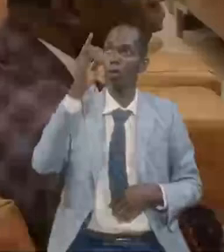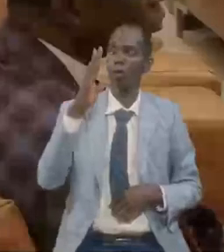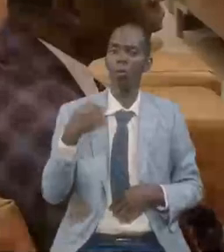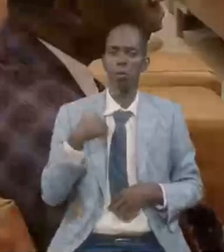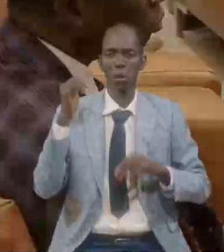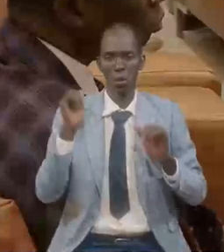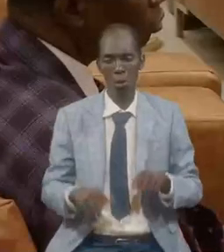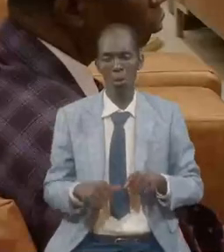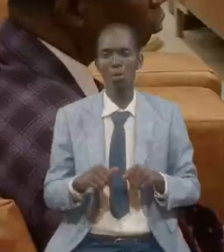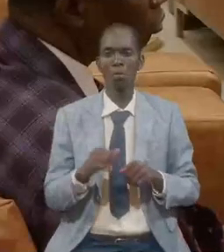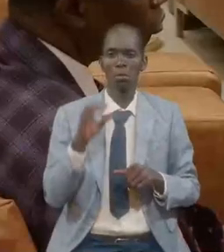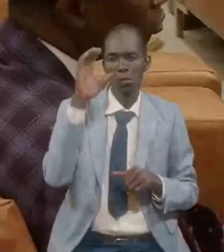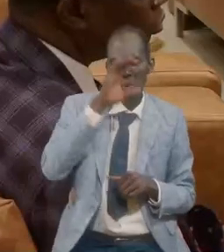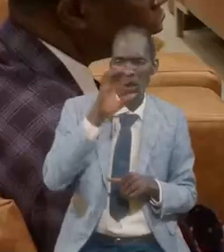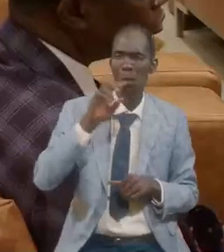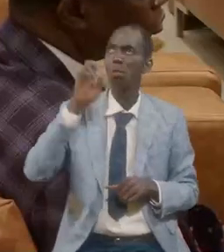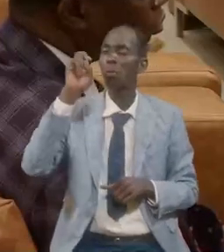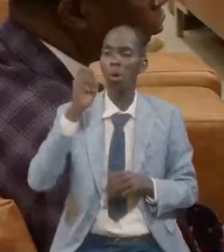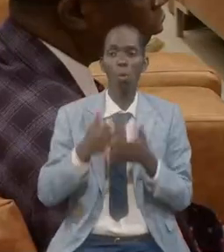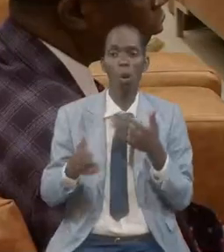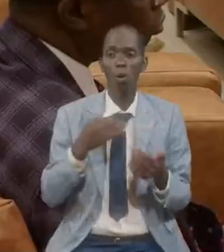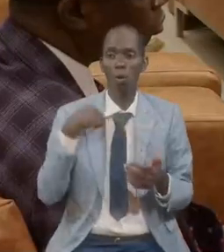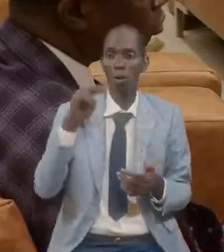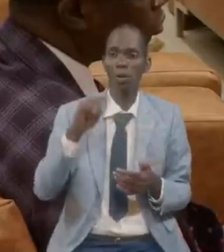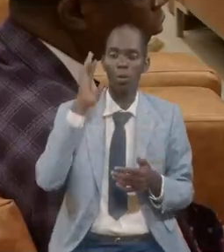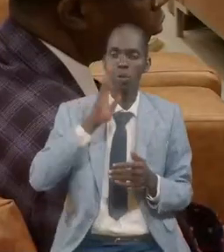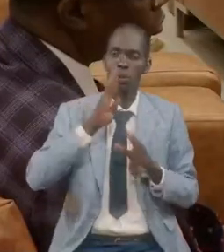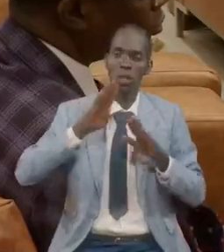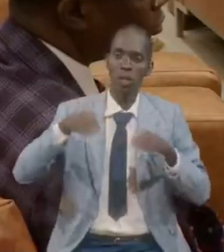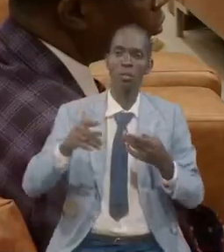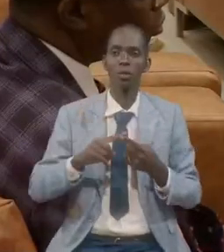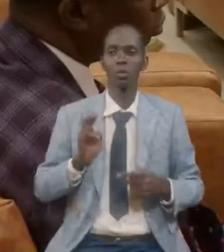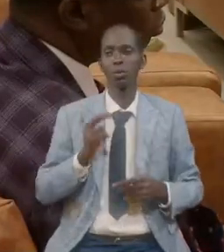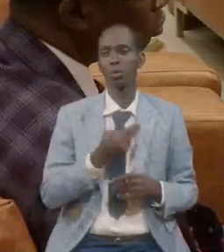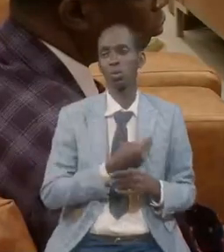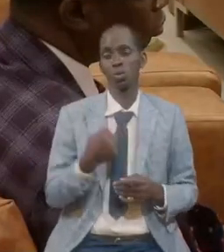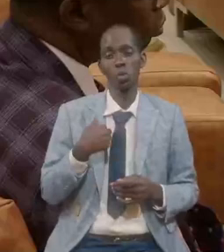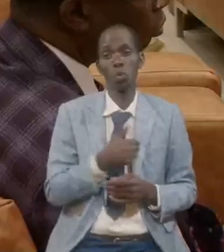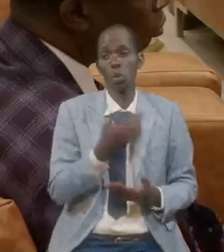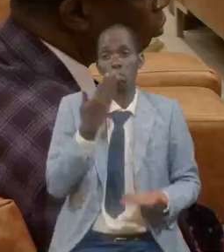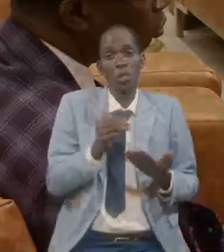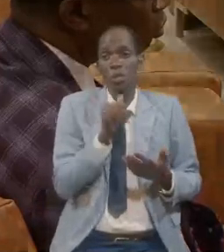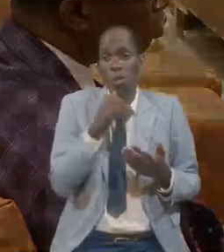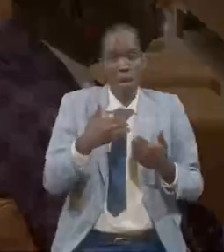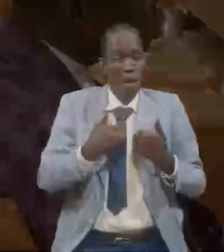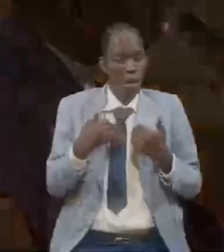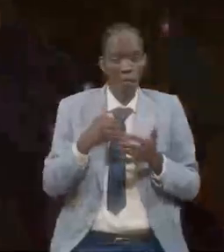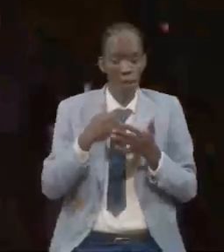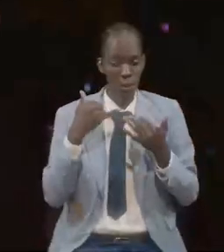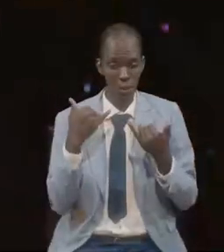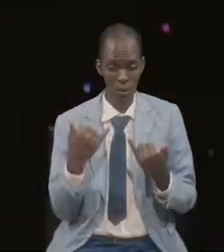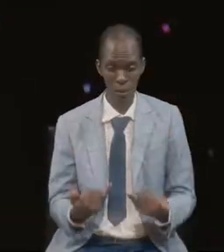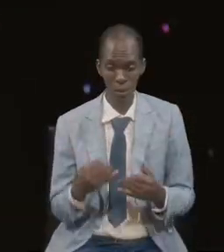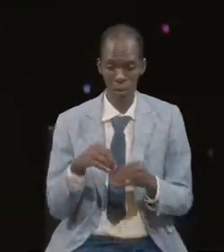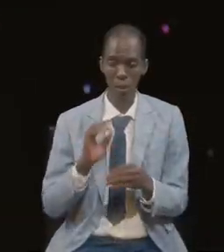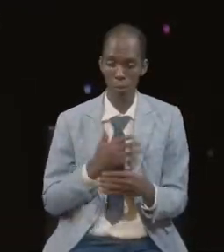nous pouvons voir, nous pouvons chercher, demander, frapper, mais ce que nous demandons, nous